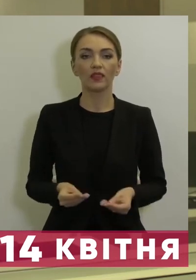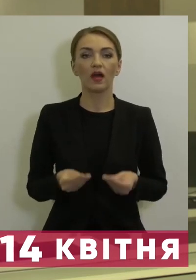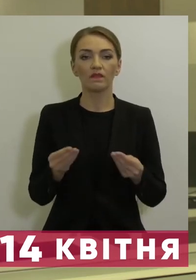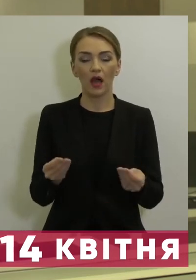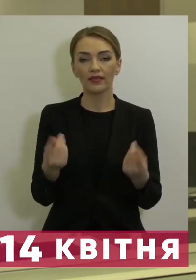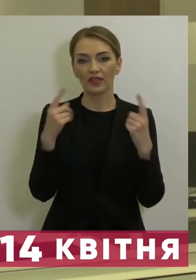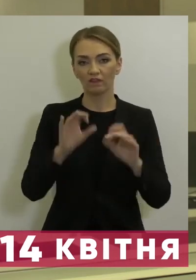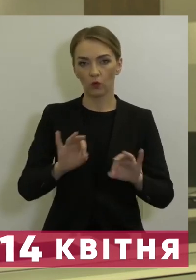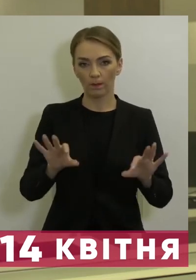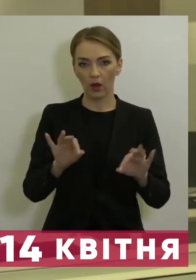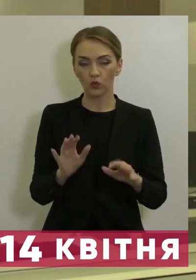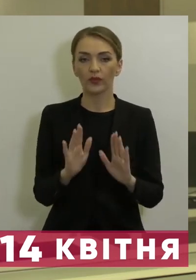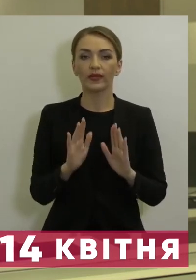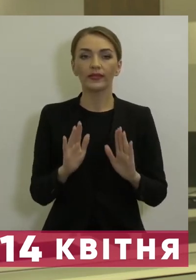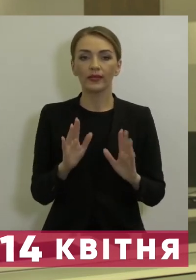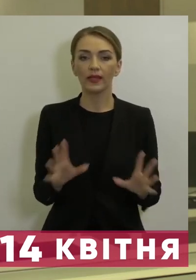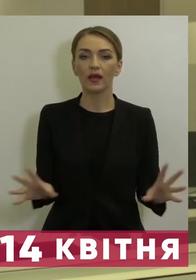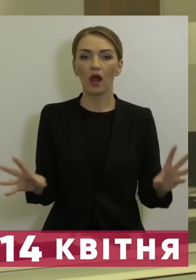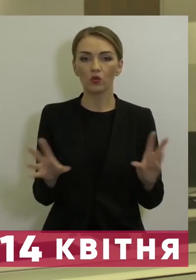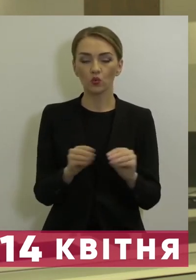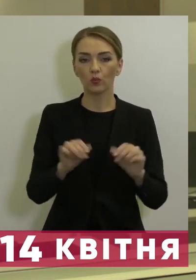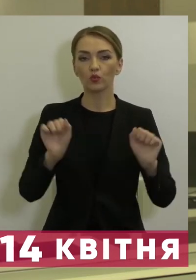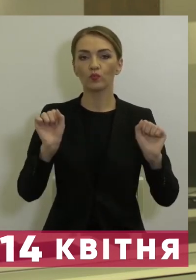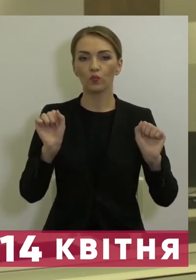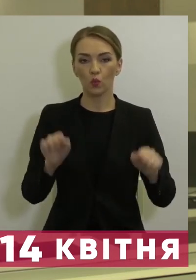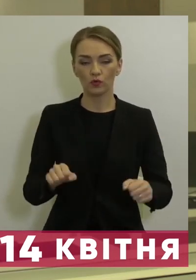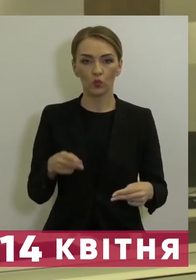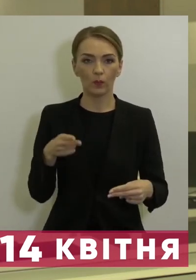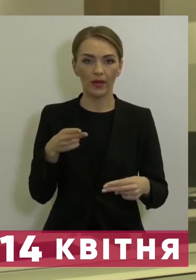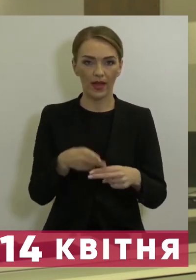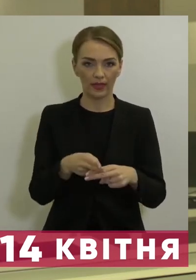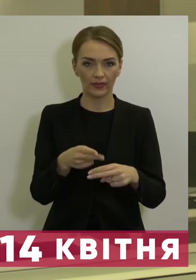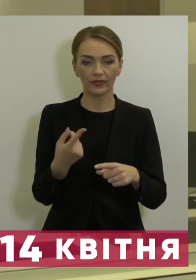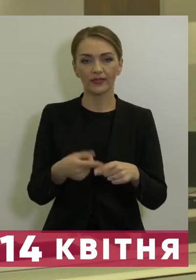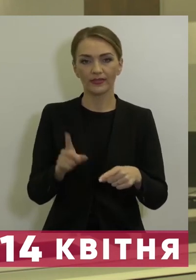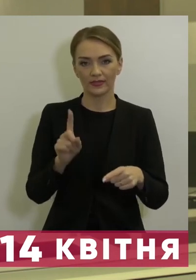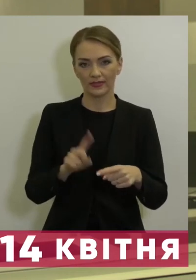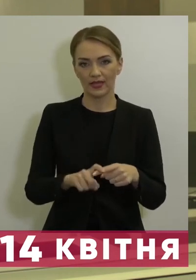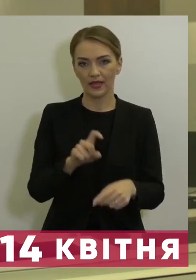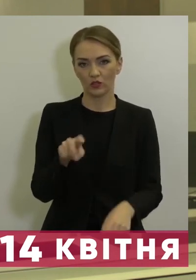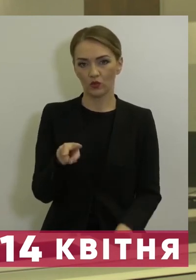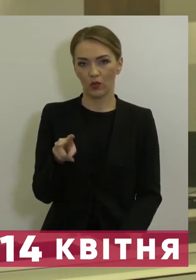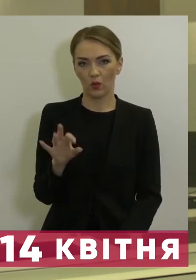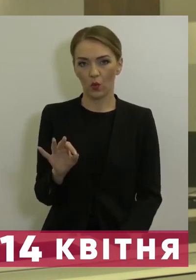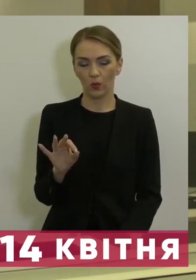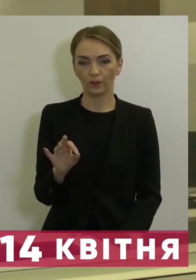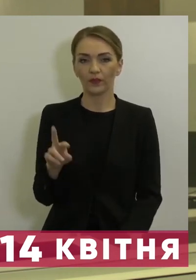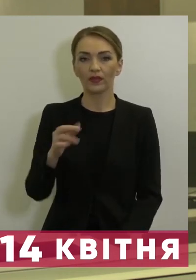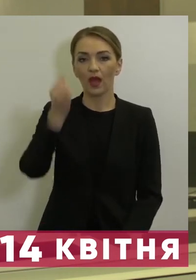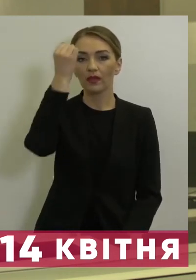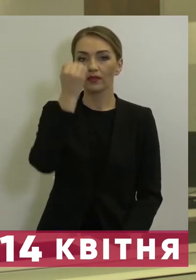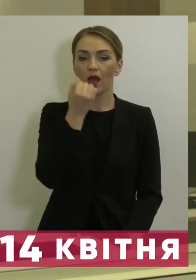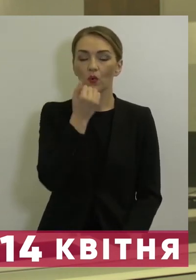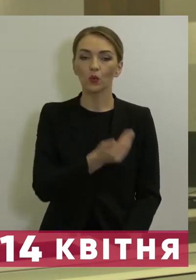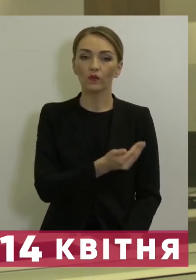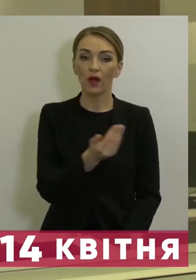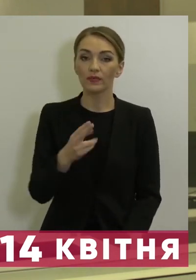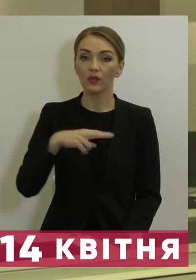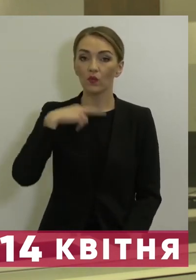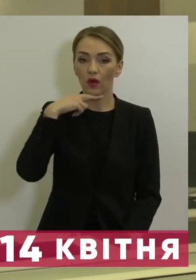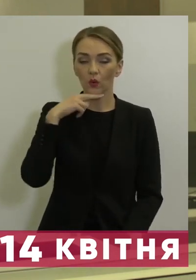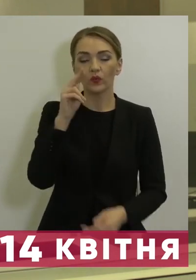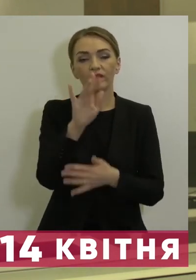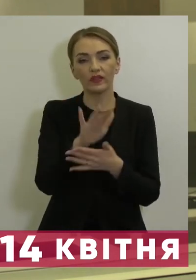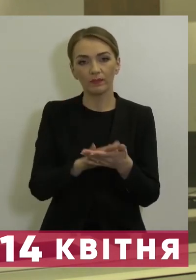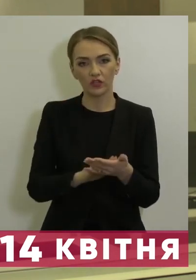Надавайте інформацію. Тільки разом ми зможемо упередити це зло. Я дякую вам за